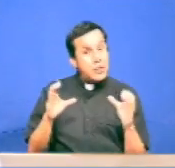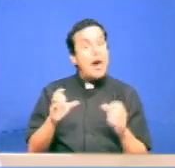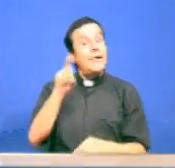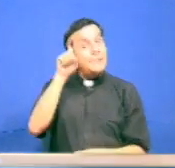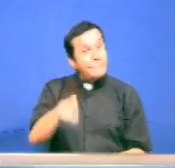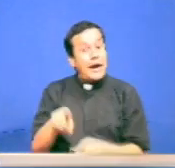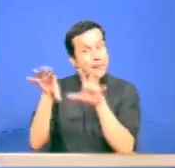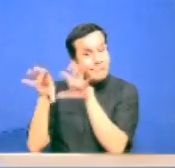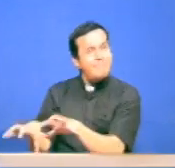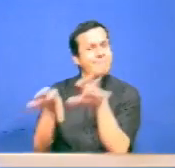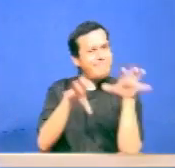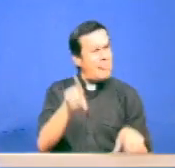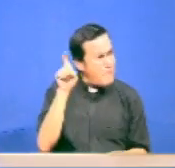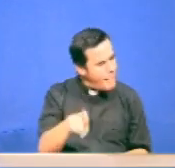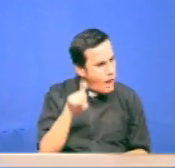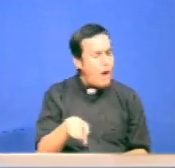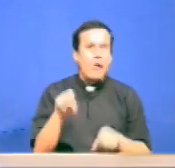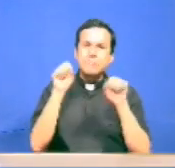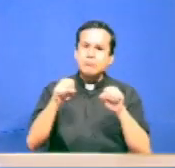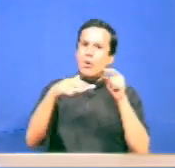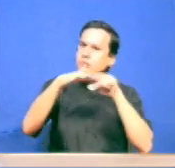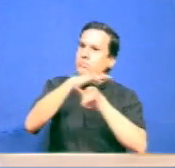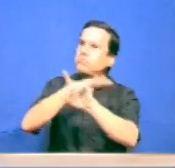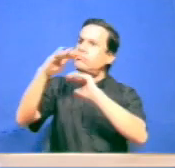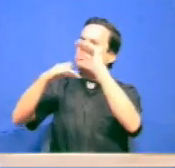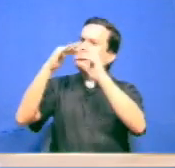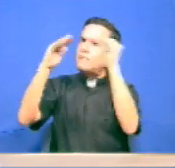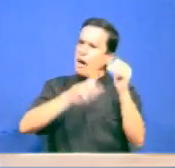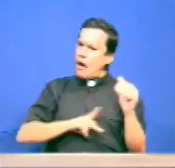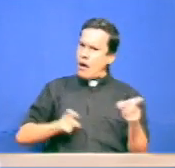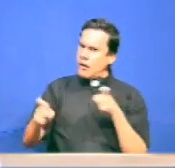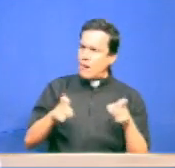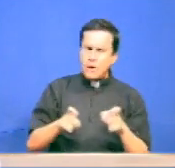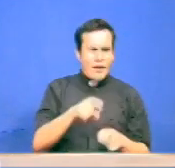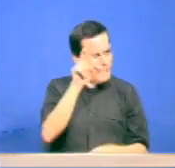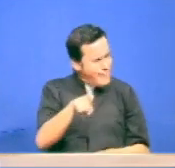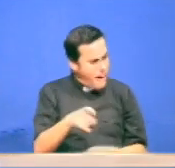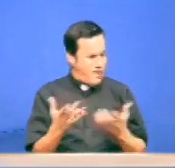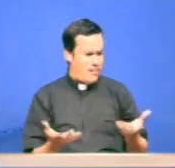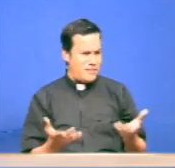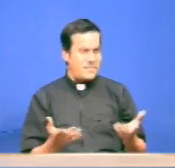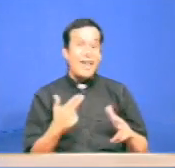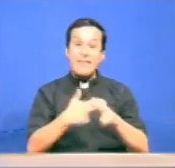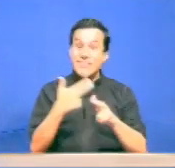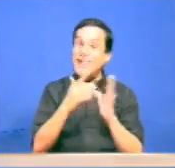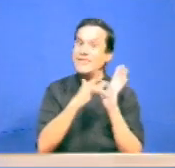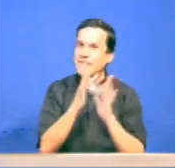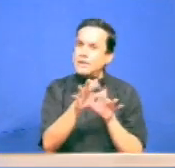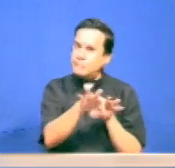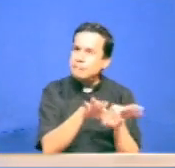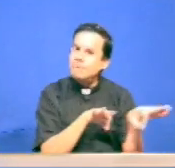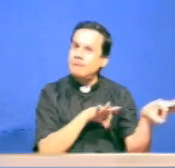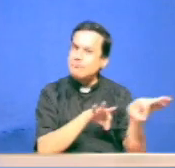hayo na hivyo kuingia katika utukufu wake?" akaanza kwa Musa na manabii